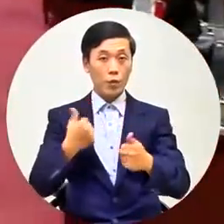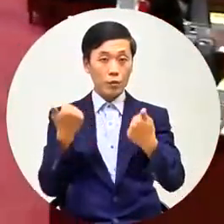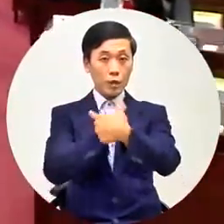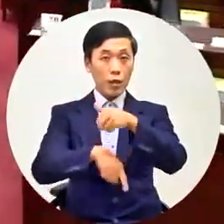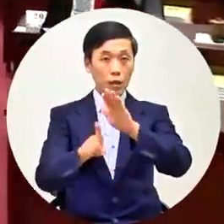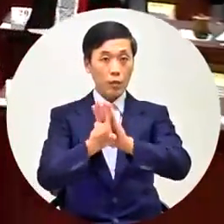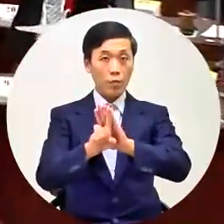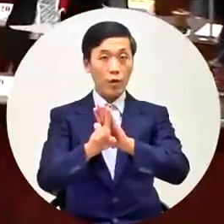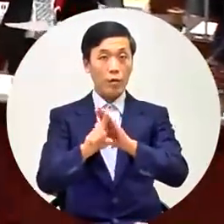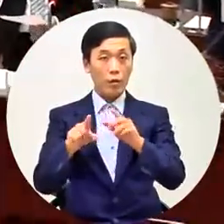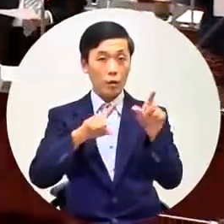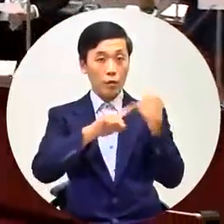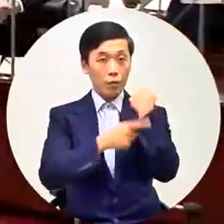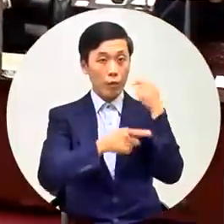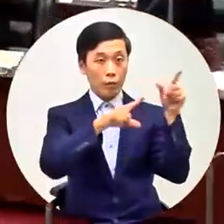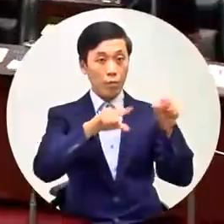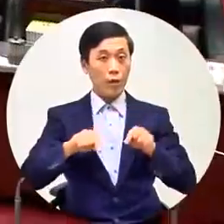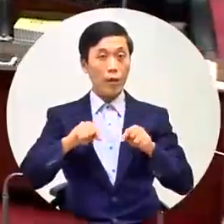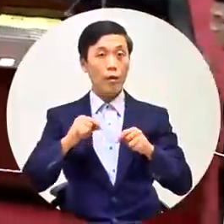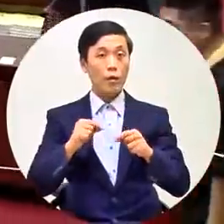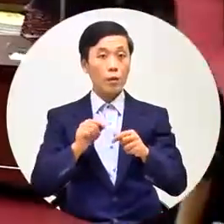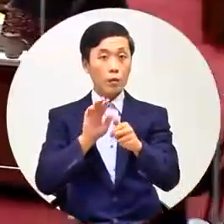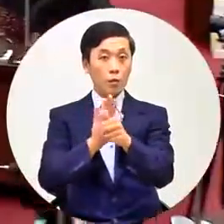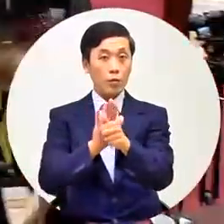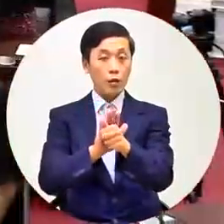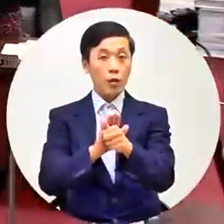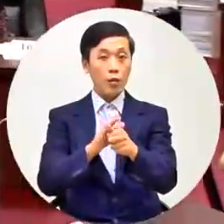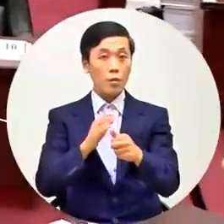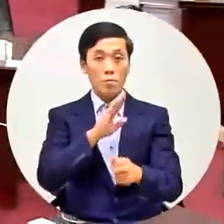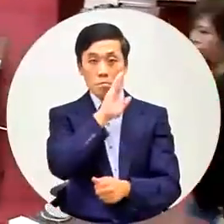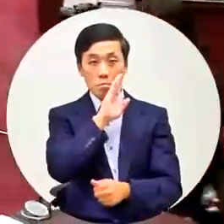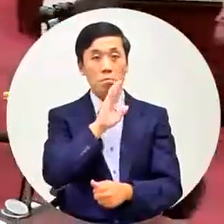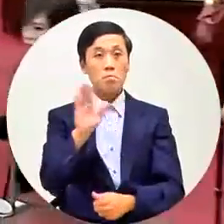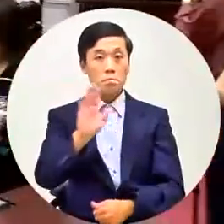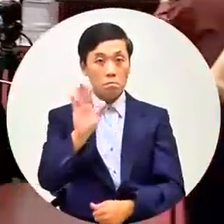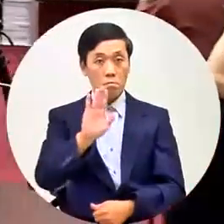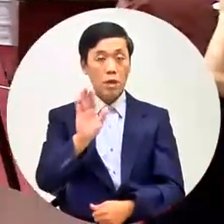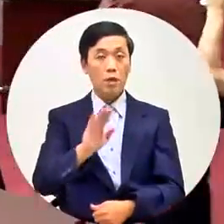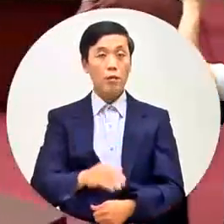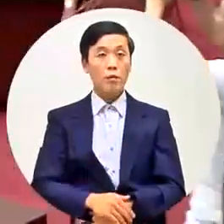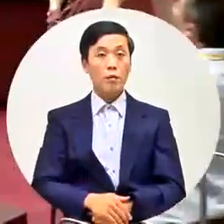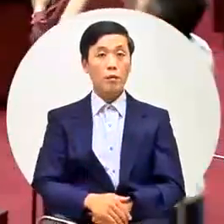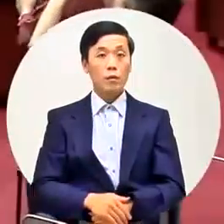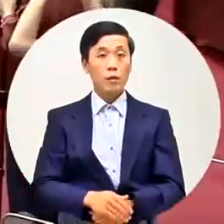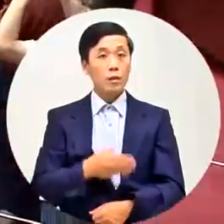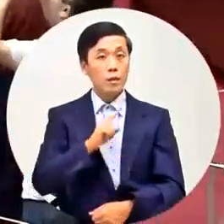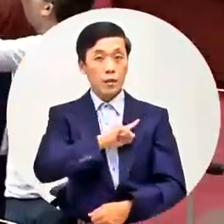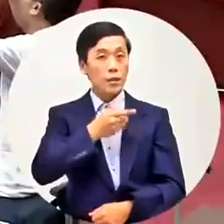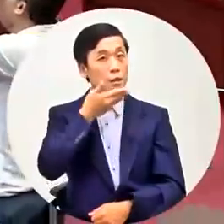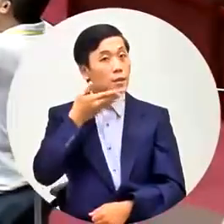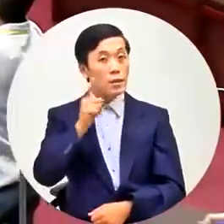不徇私舞弊，不营求私利，不收受贿